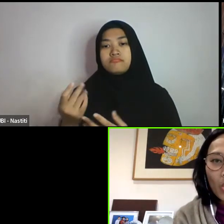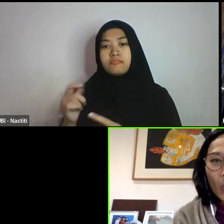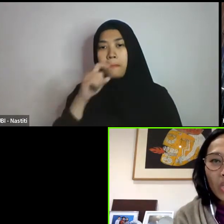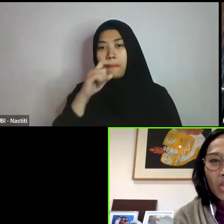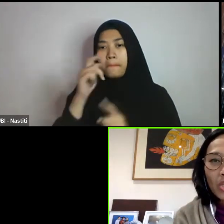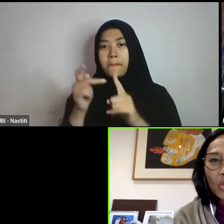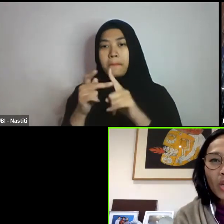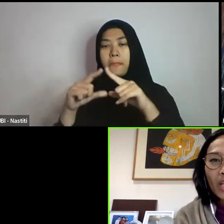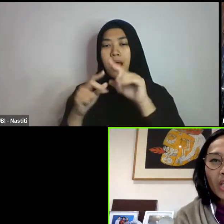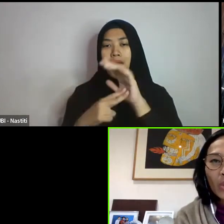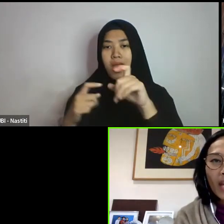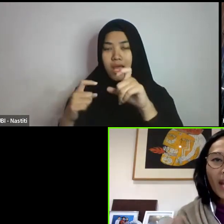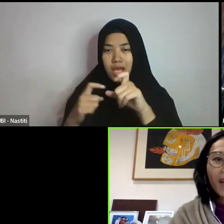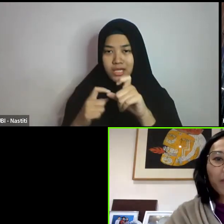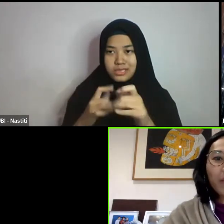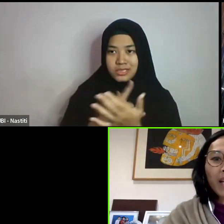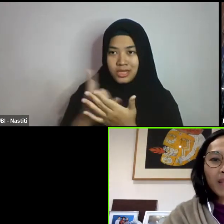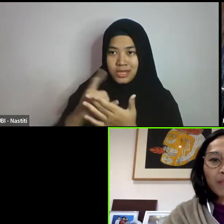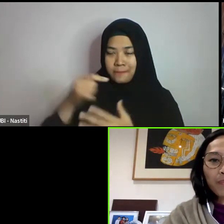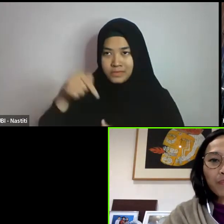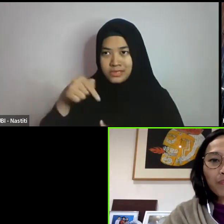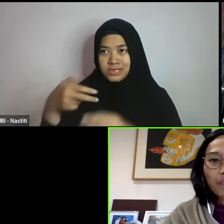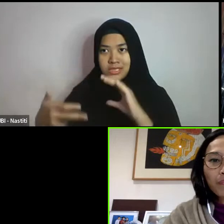discuss those questions during the Q&A.